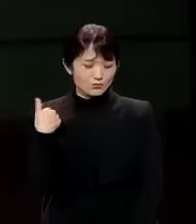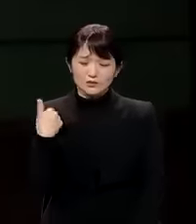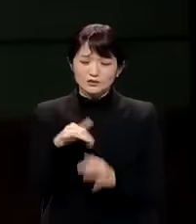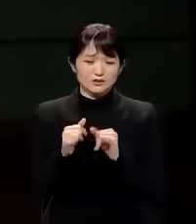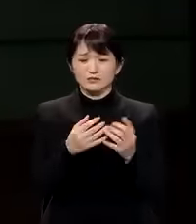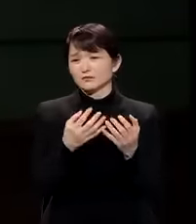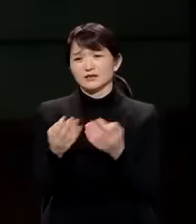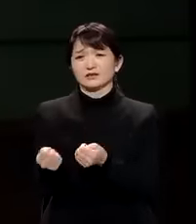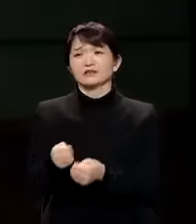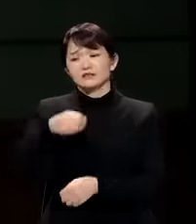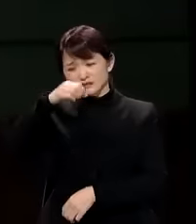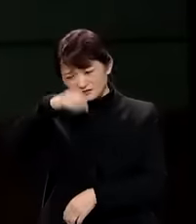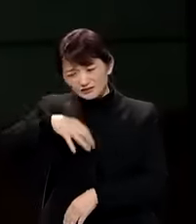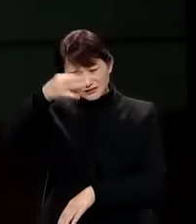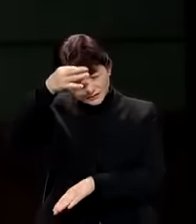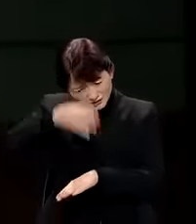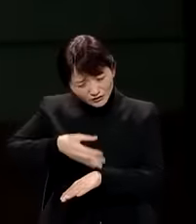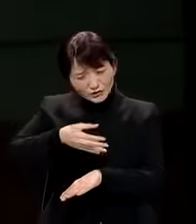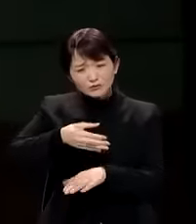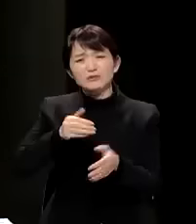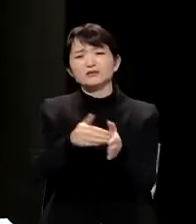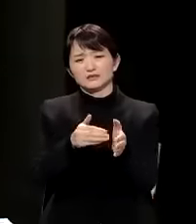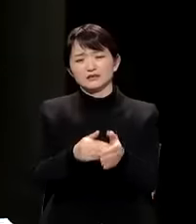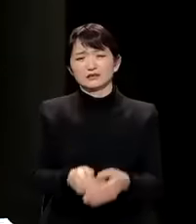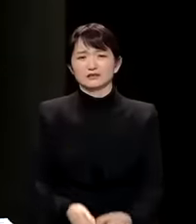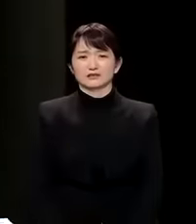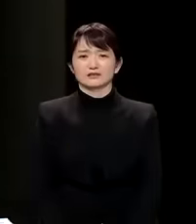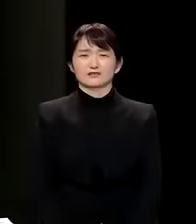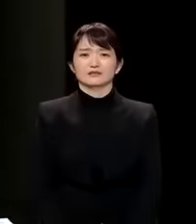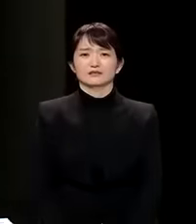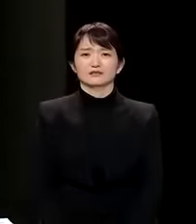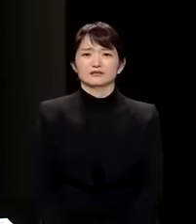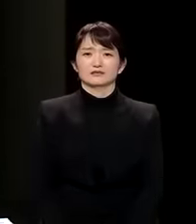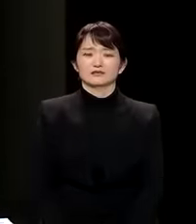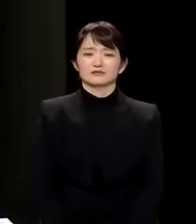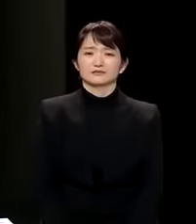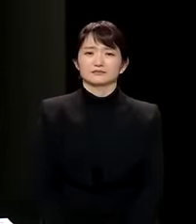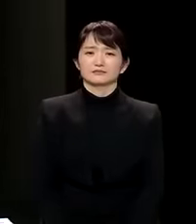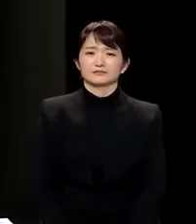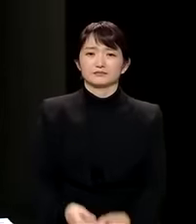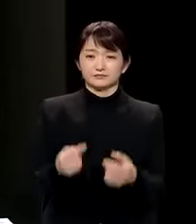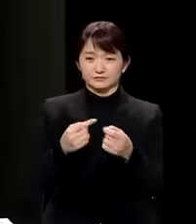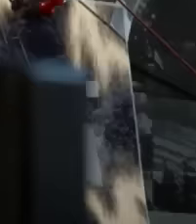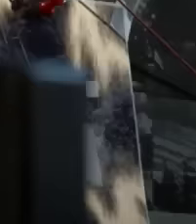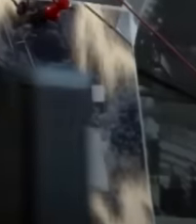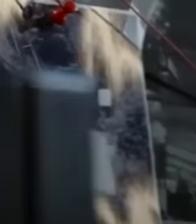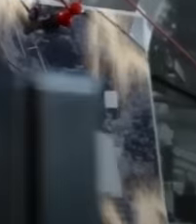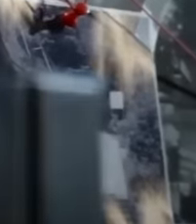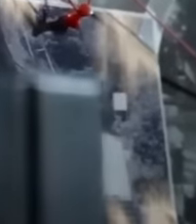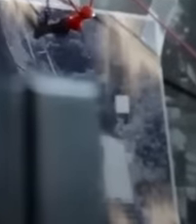그냥 죄송합니다 좀 하세요 하셨습니다 그렇군요 자 첫 번째 사건